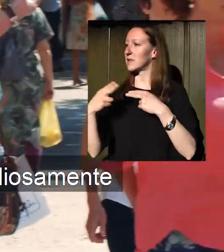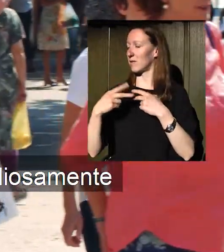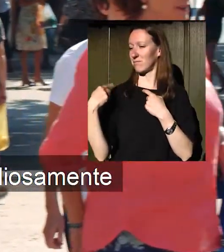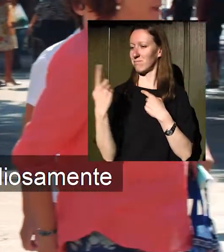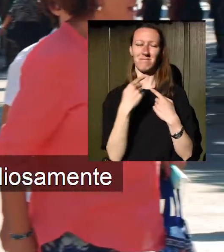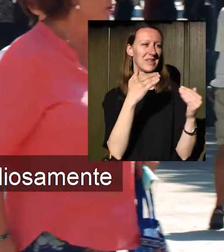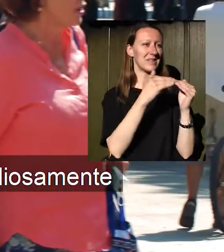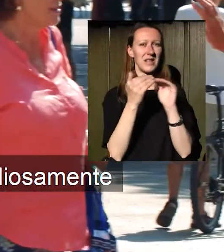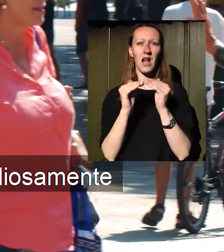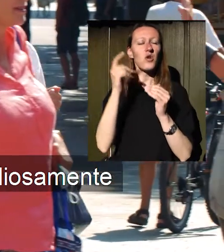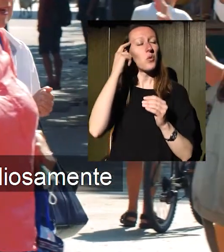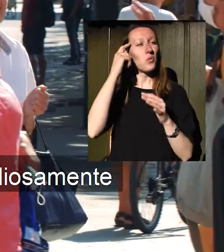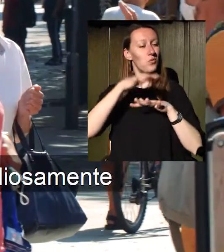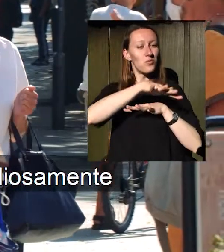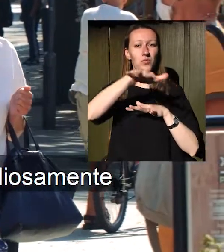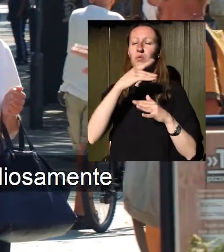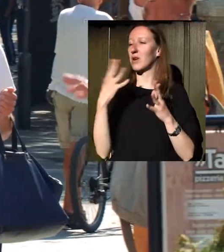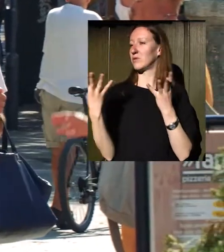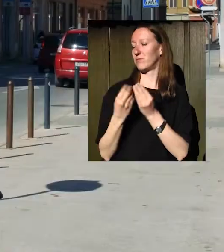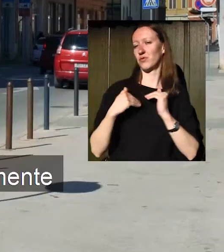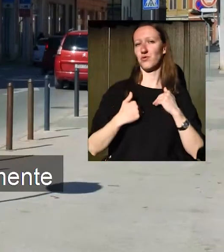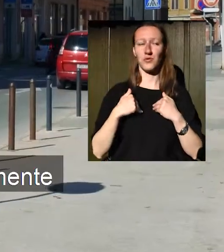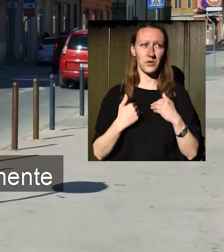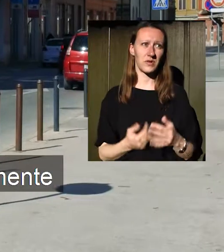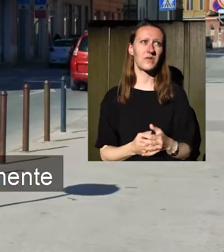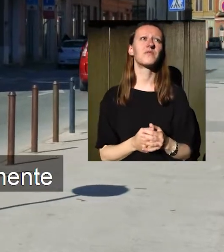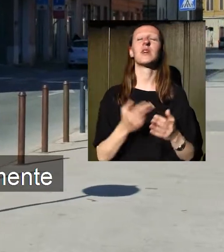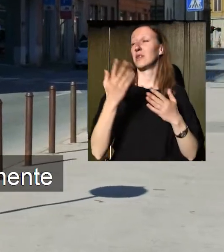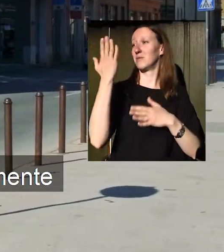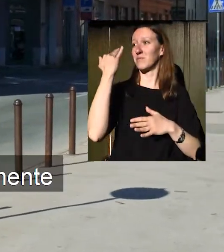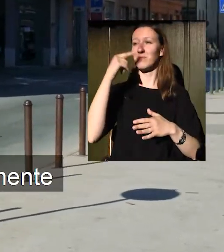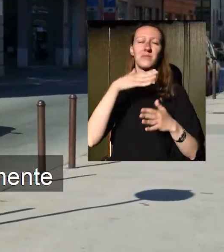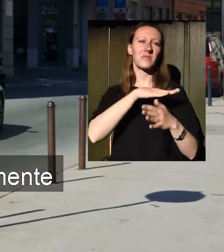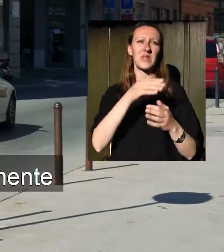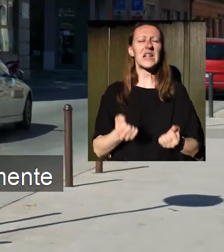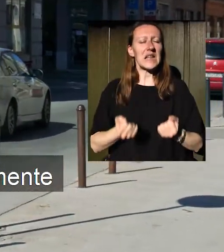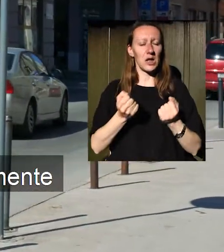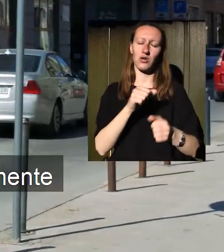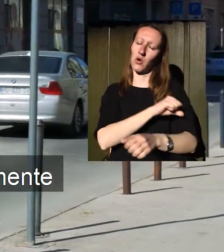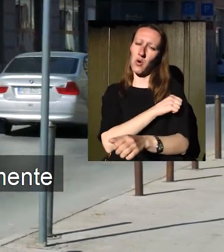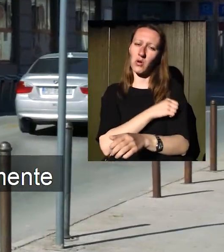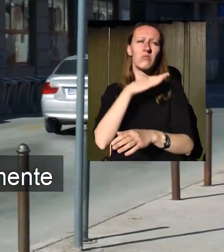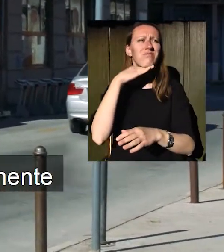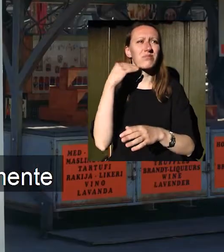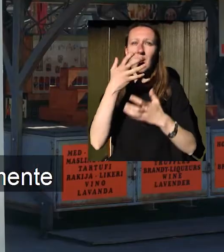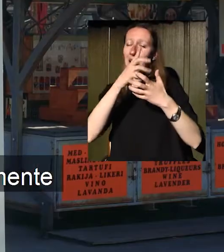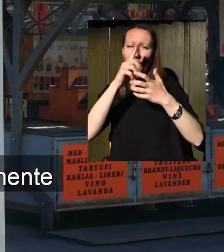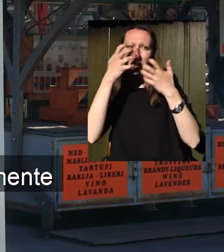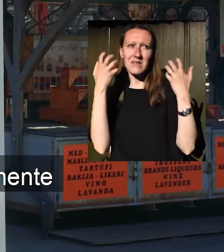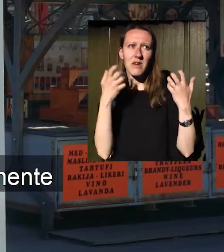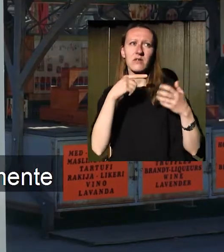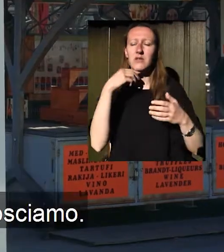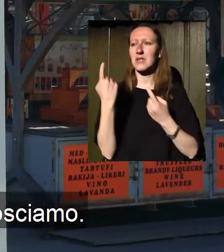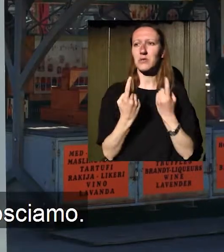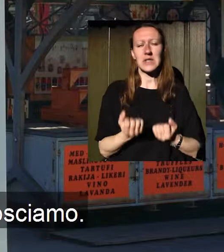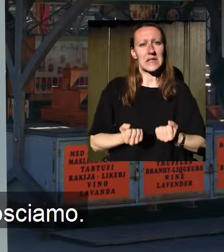uvažavanje, multikulturalnost i konvivenca. Iza nas je izrazito zahtjevna godina, prepuna neizvjesnosti i specifičnih